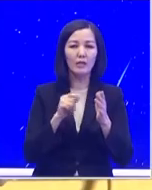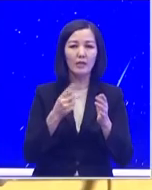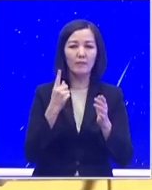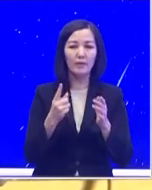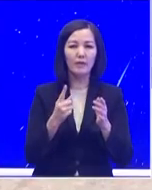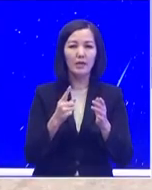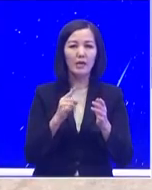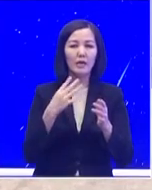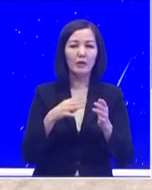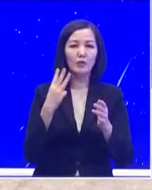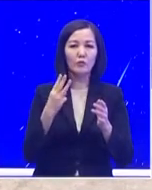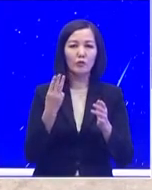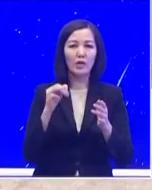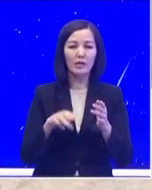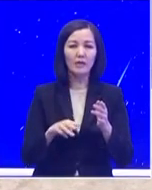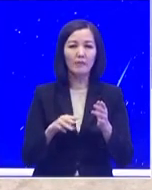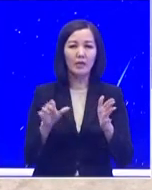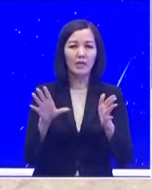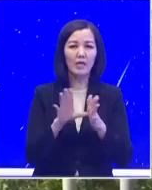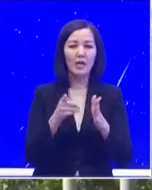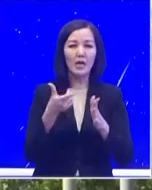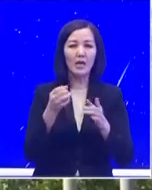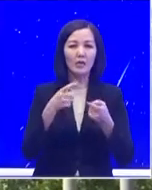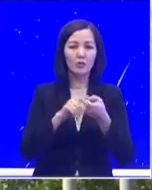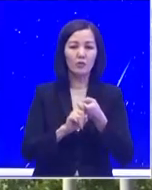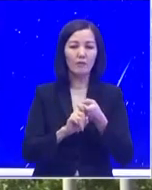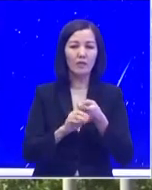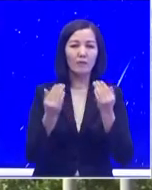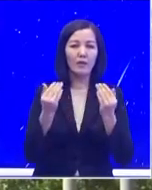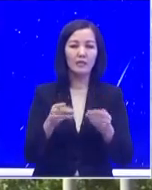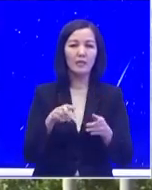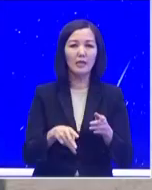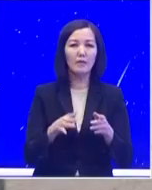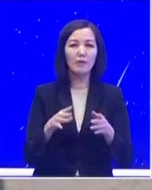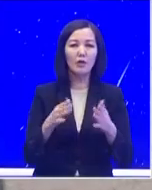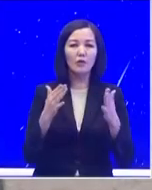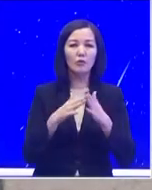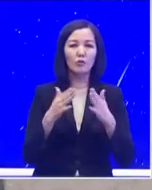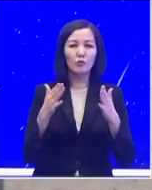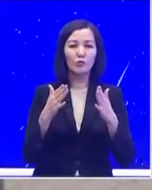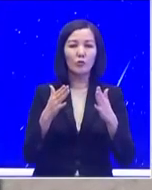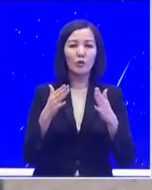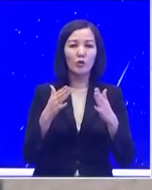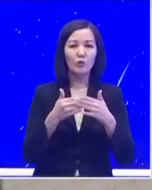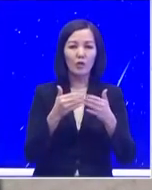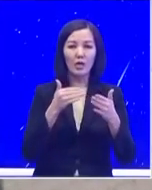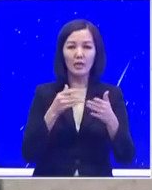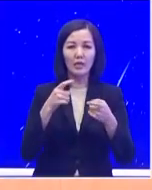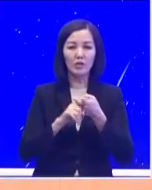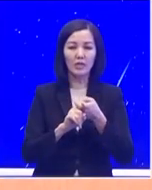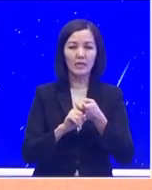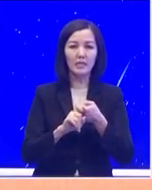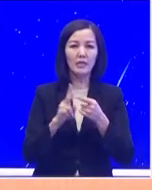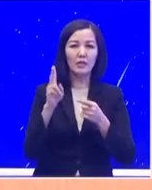қысымда 43 шақырым, төменгі қысымда газ құбыры тартылып, бүгінгі күнге 2000 тұрғын үйдің алдына жеткізілген. Қазіргі таңда